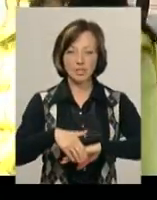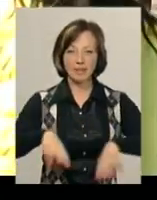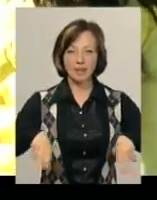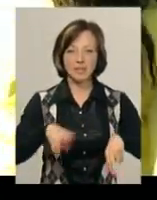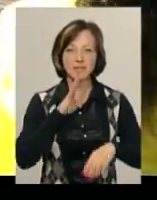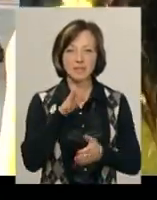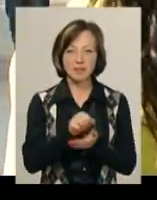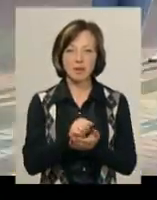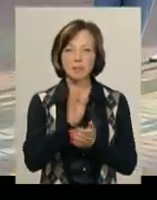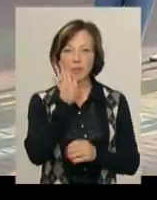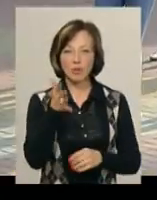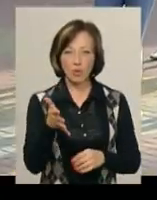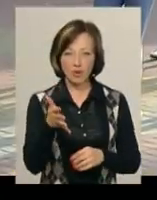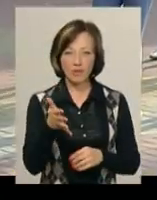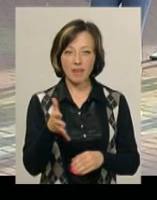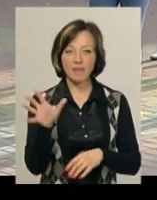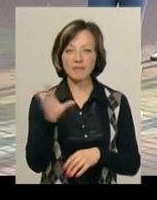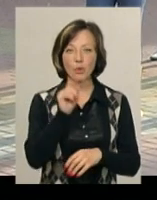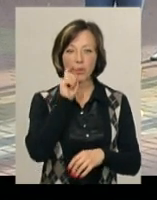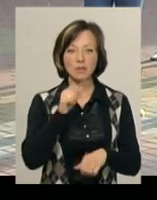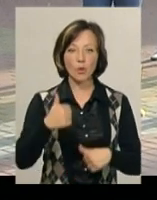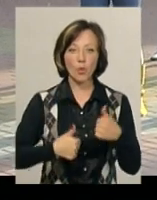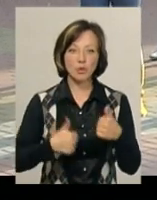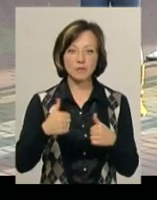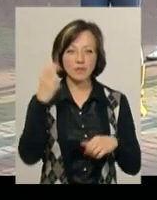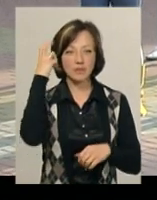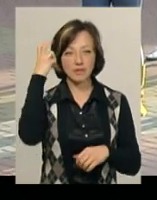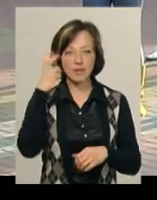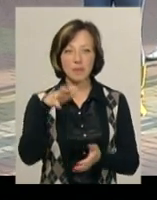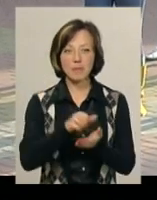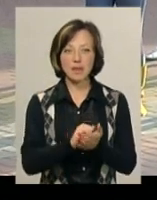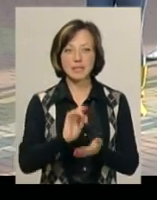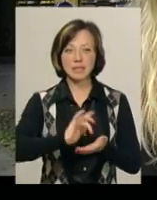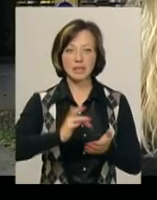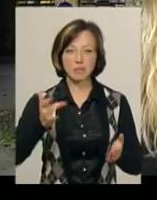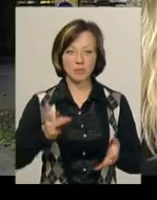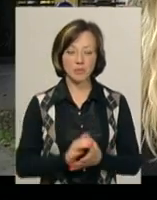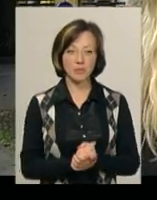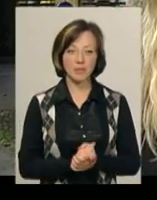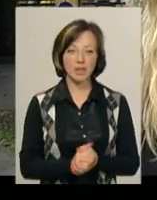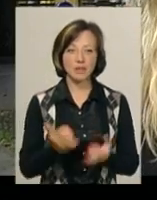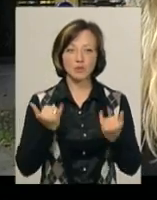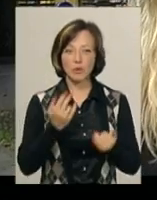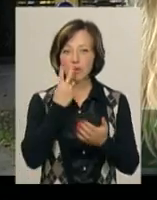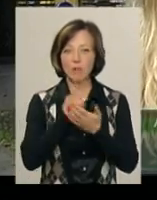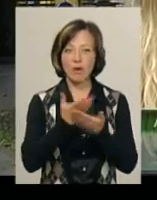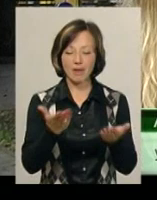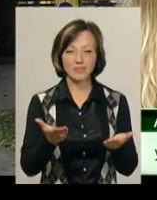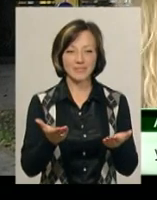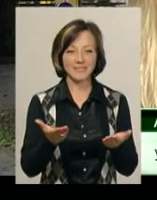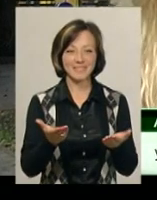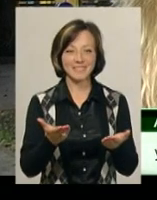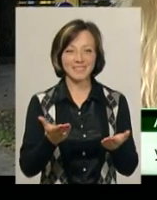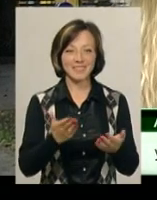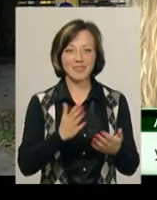Дівчина займається ними 5 років. На всеукраїнському конкурсі у столиці вона виборола срібло. Сьогодні я вам буду показувати